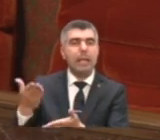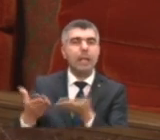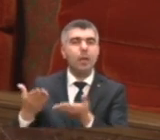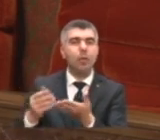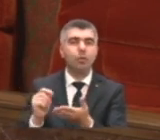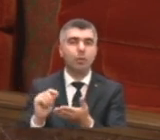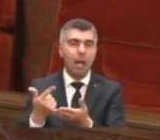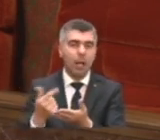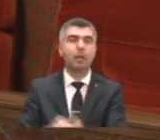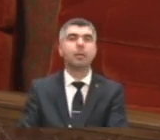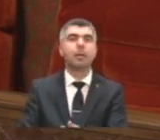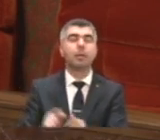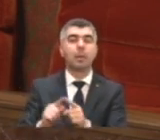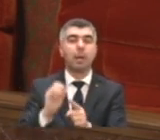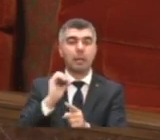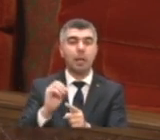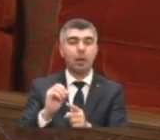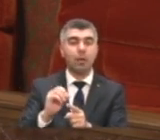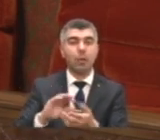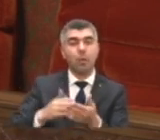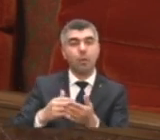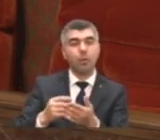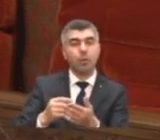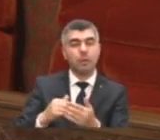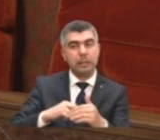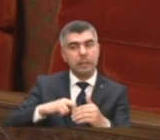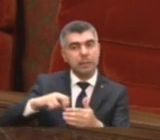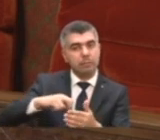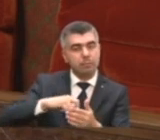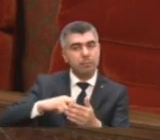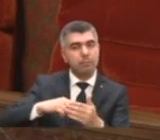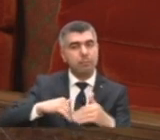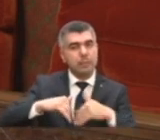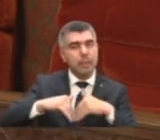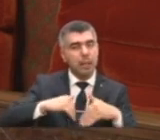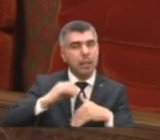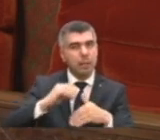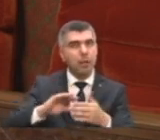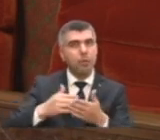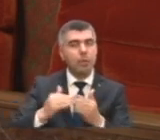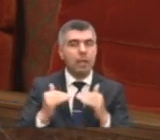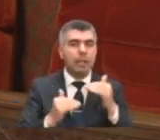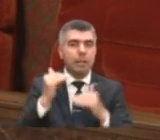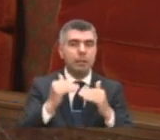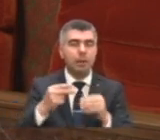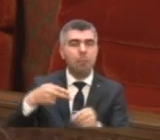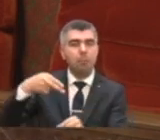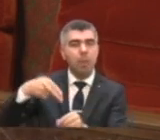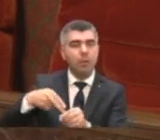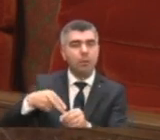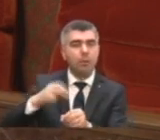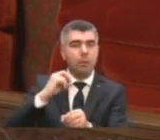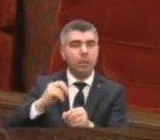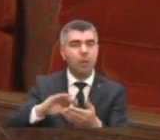المهنة، ثالثا التعريفة المرجعية لأثمنة النقل، رابعا دراسة موضوع مقايسة أسعار المحروقات وأثمنة